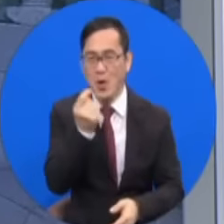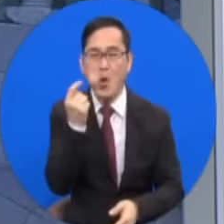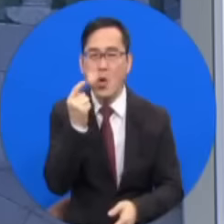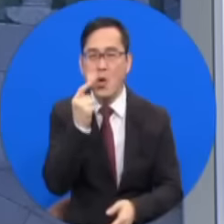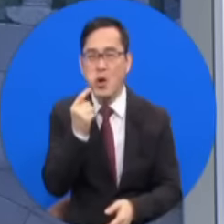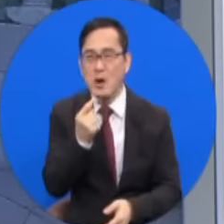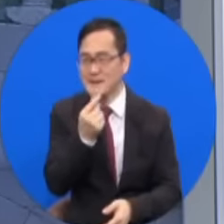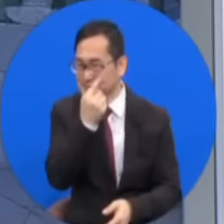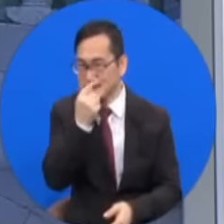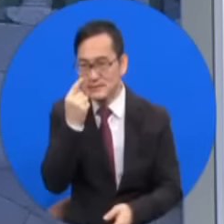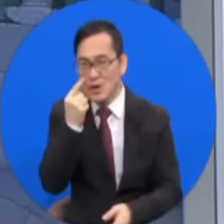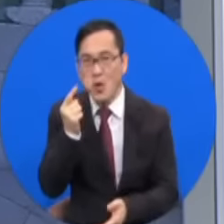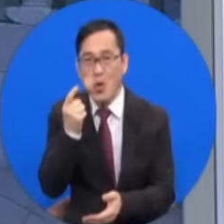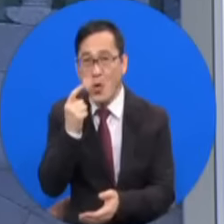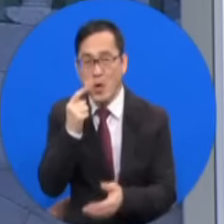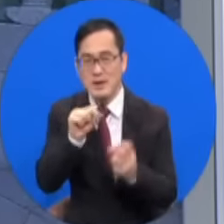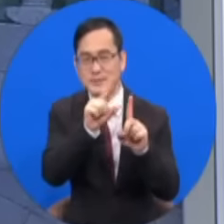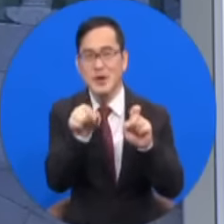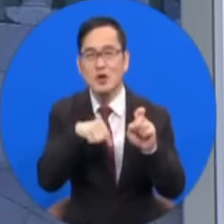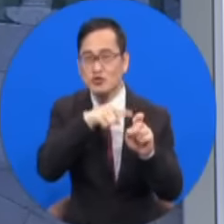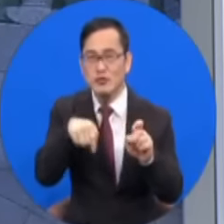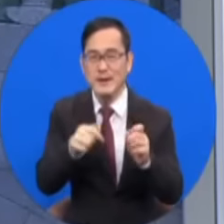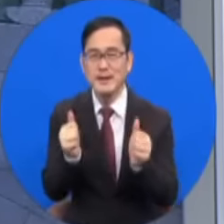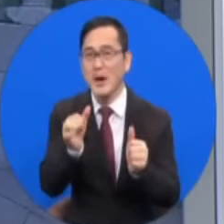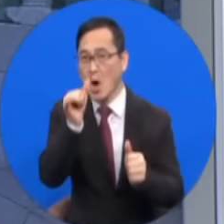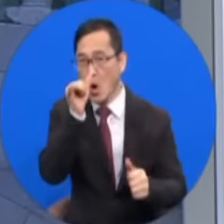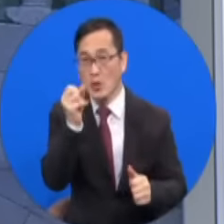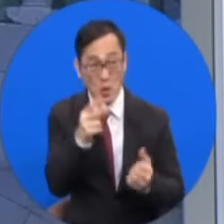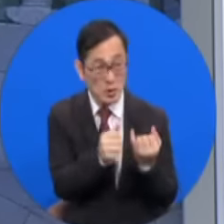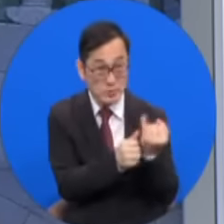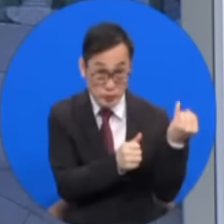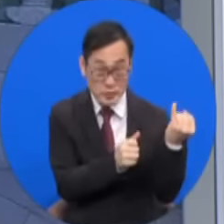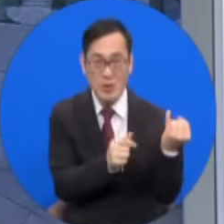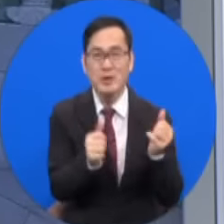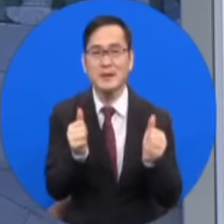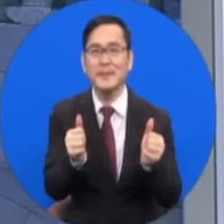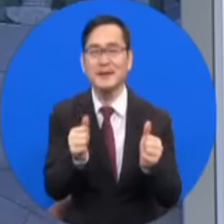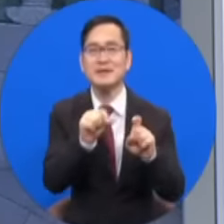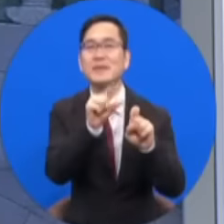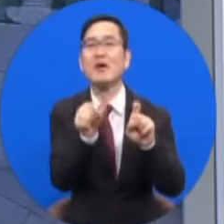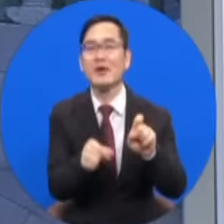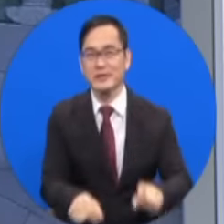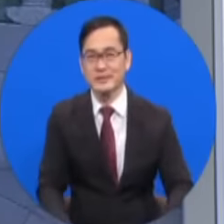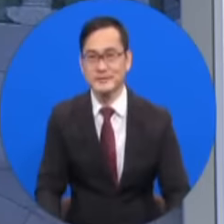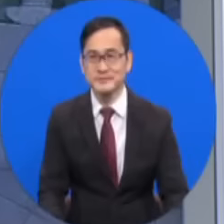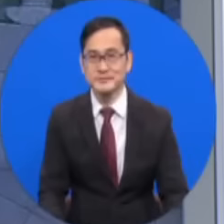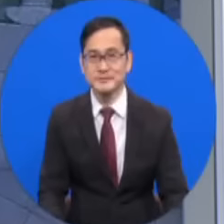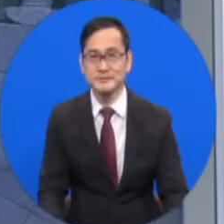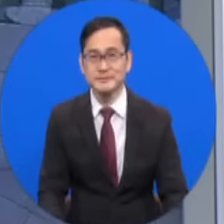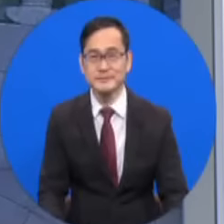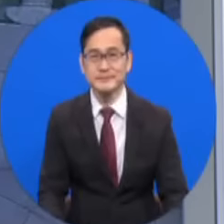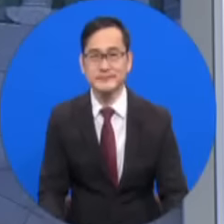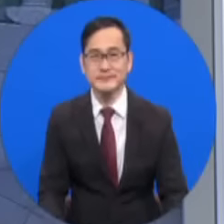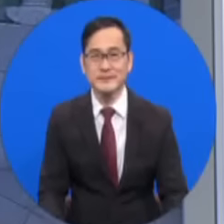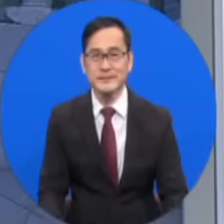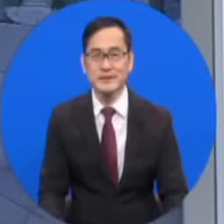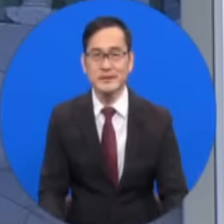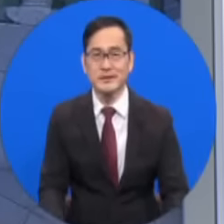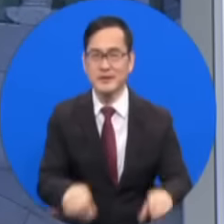일심 선고도 11월로 예정이 되 있는데 김혜경 씨의 공기 선거법 위반도 11월 공교롭게 이대표 선거 하루 전 11월